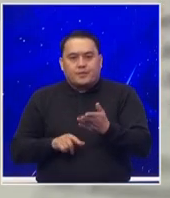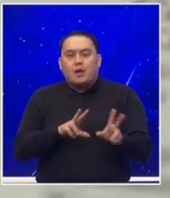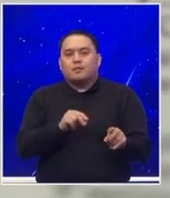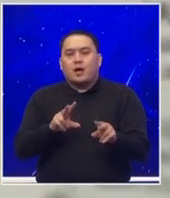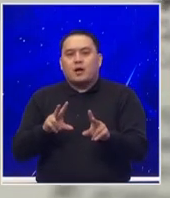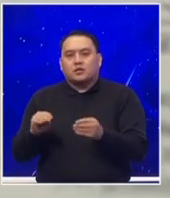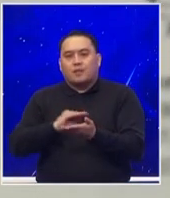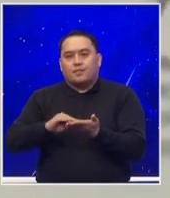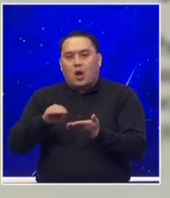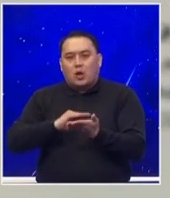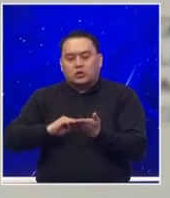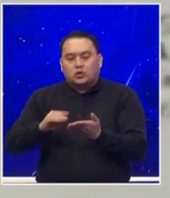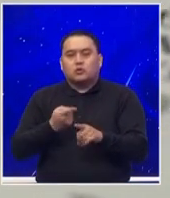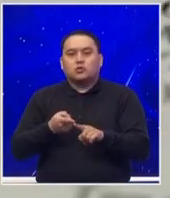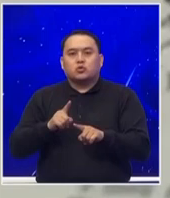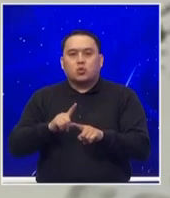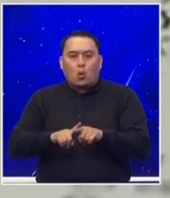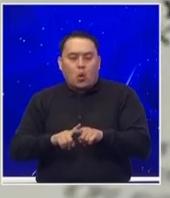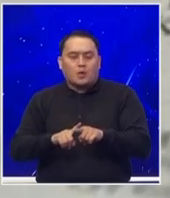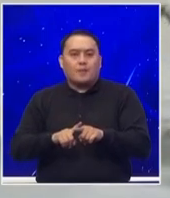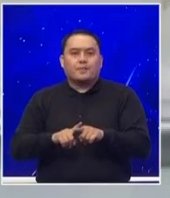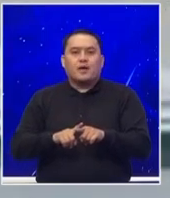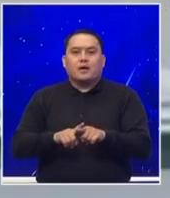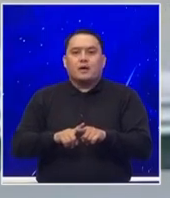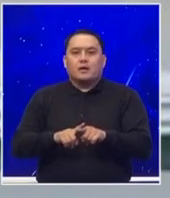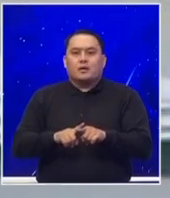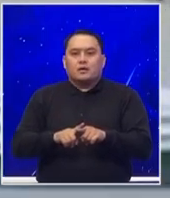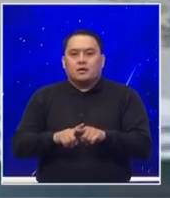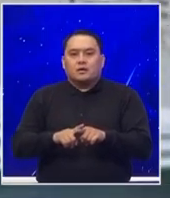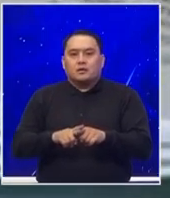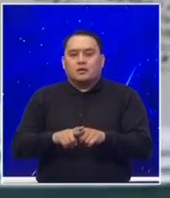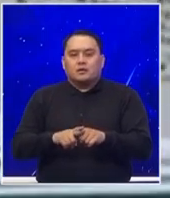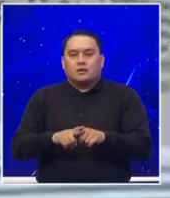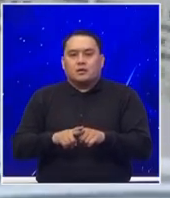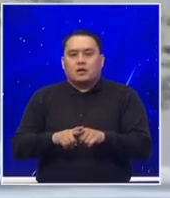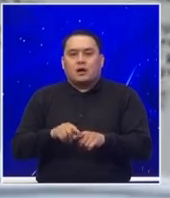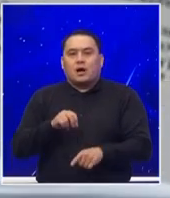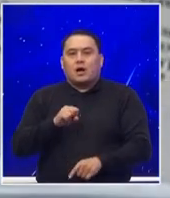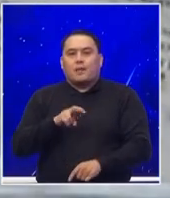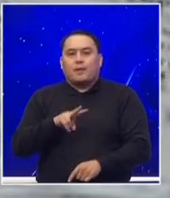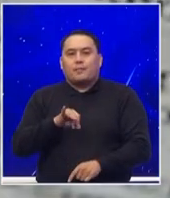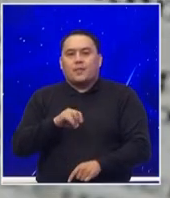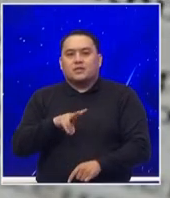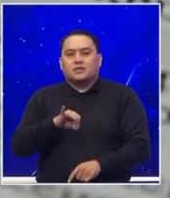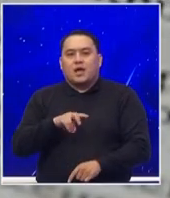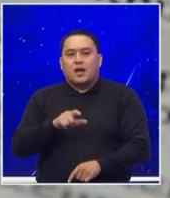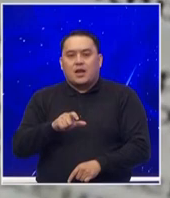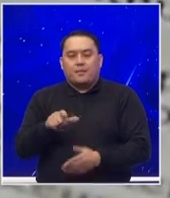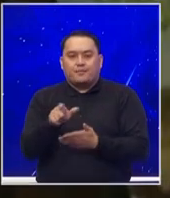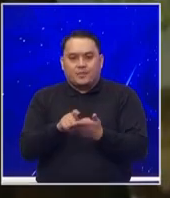берде бармақтай сойыл бақытты, басып тұрар батпандай бір салмақ бер. Қадыр Мырза Әлінің дәл осы өлең жолдары